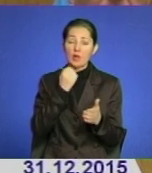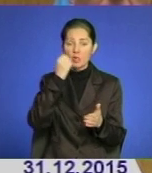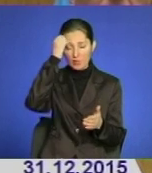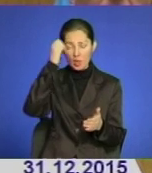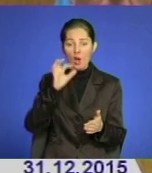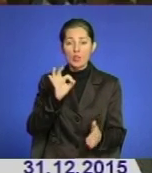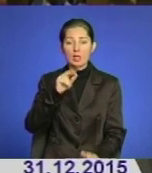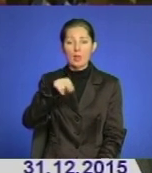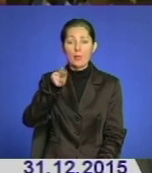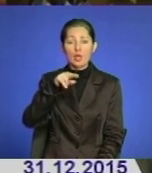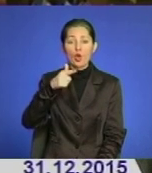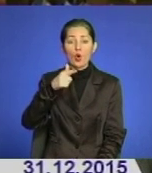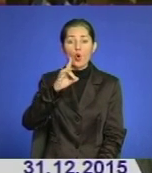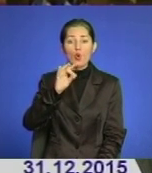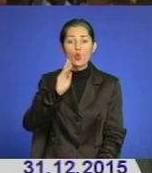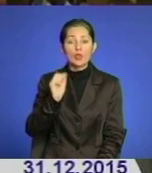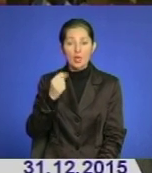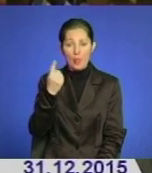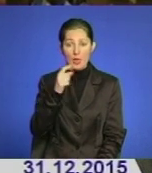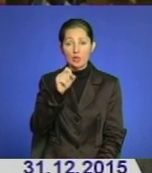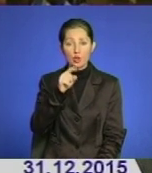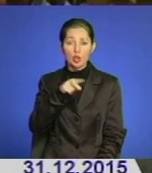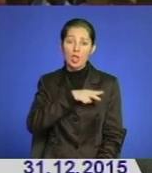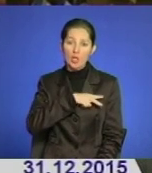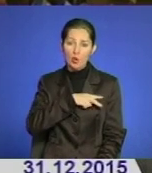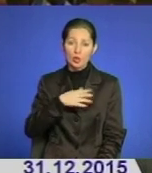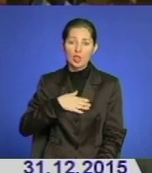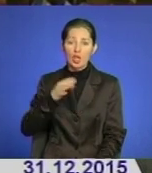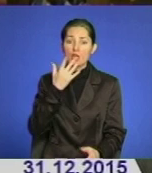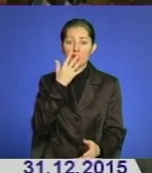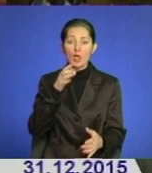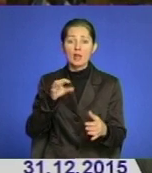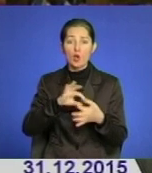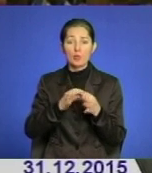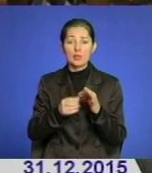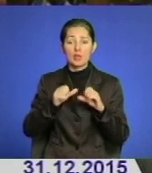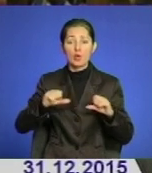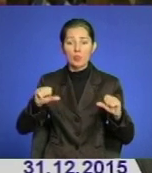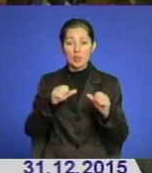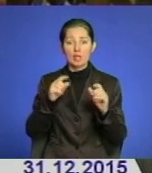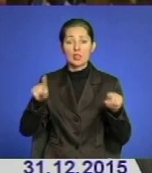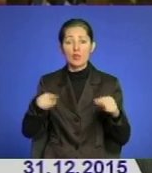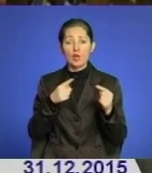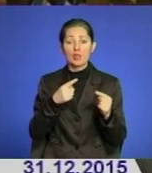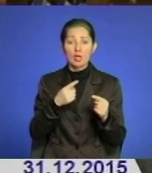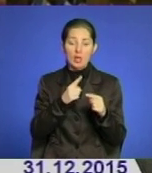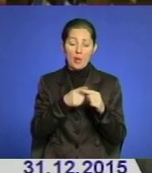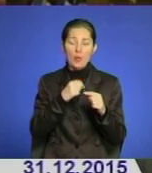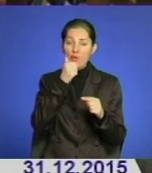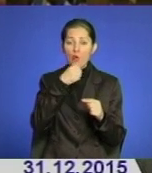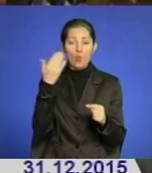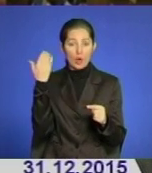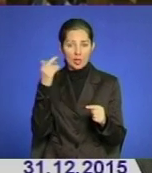золоту нагороду. Нас Національний олімпійський комітет створений більш ніж на півроку раніше, ніж